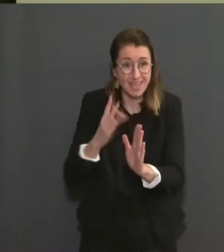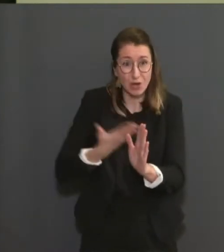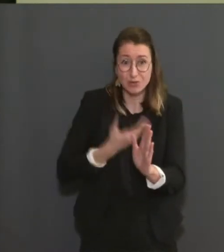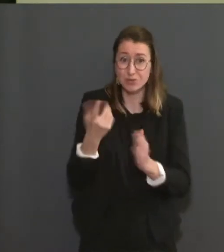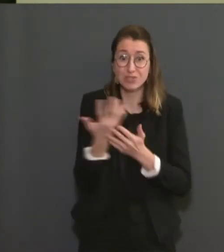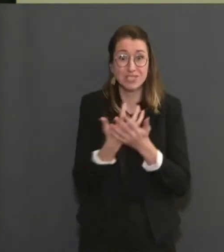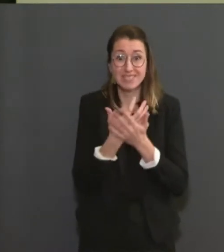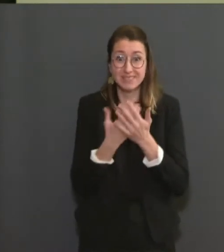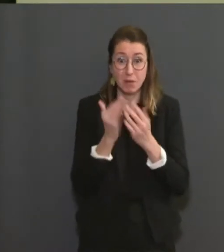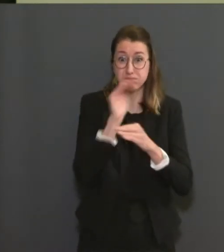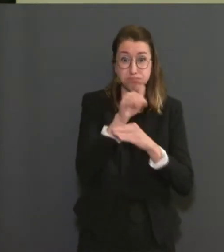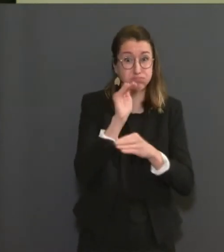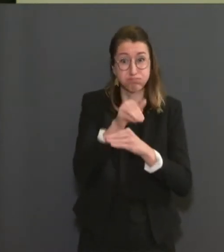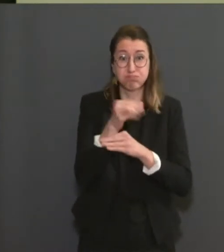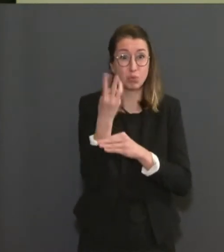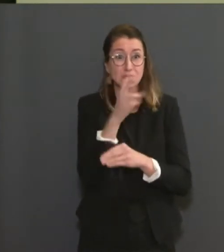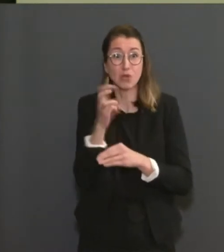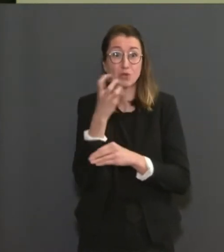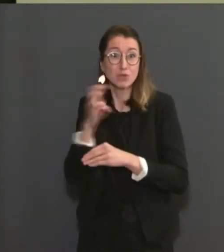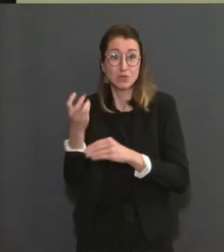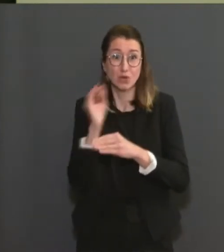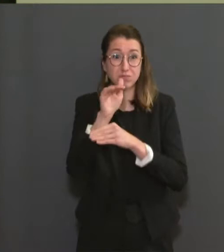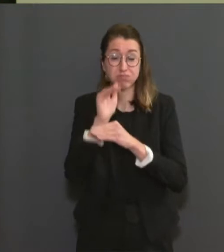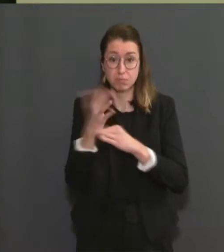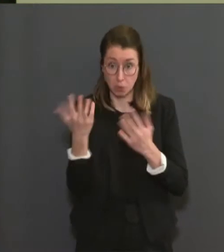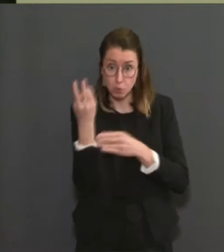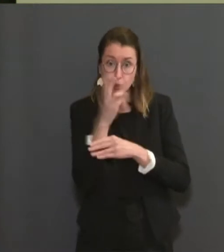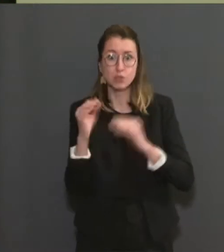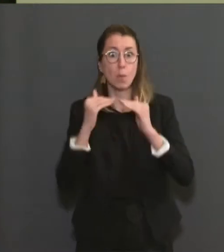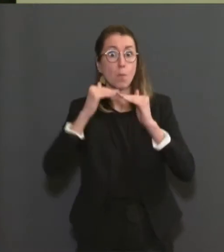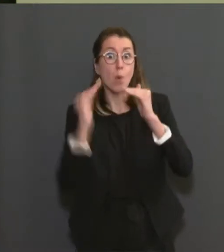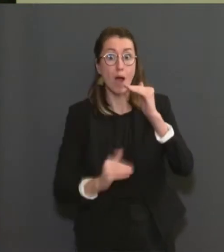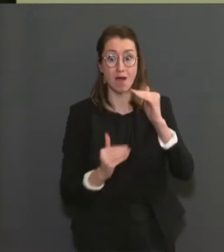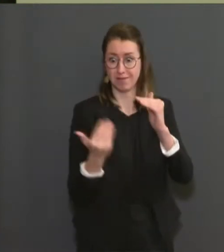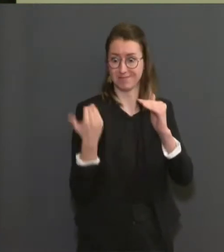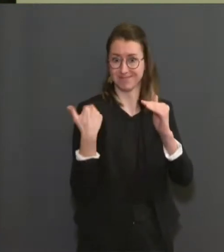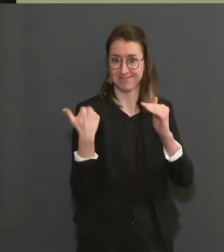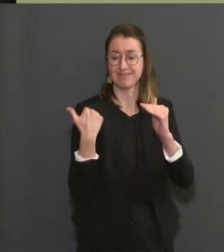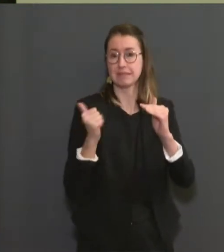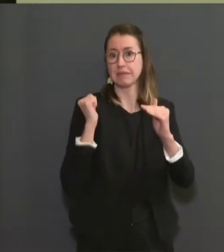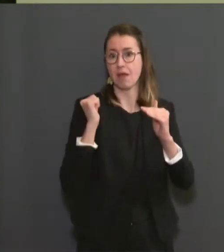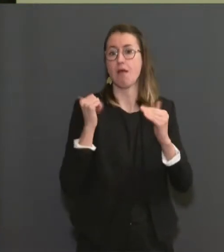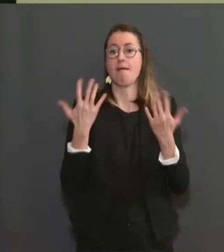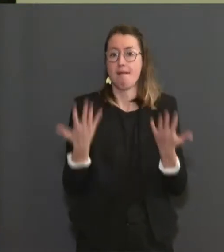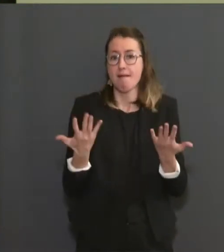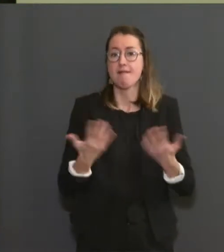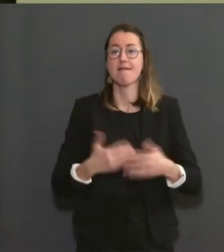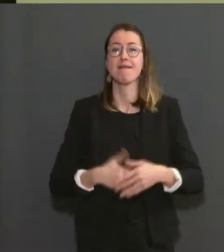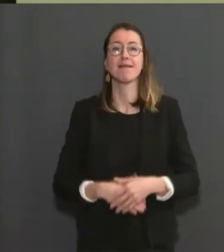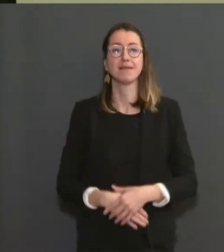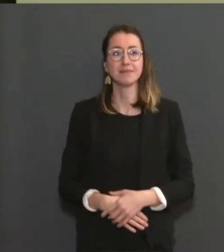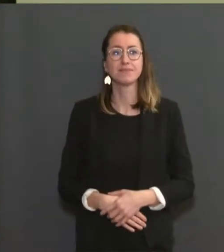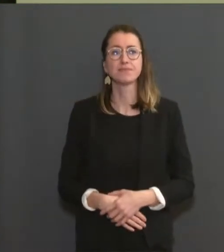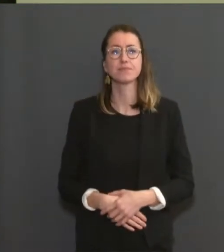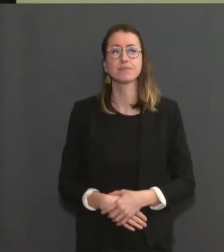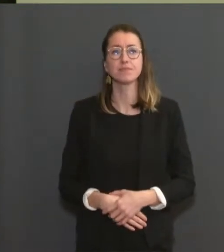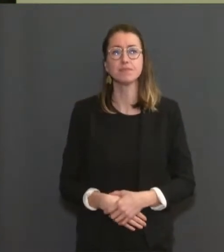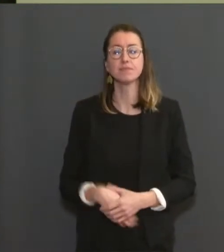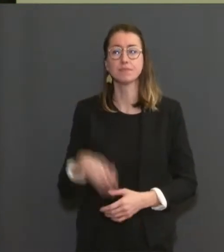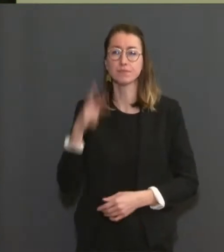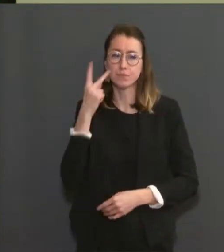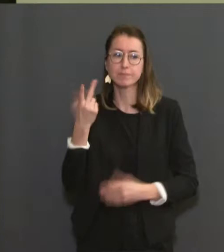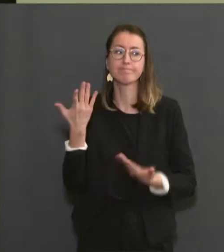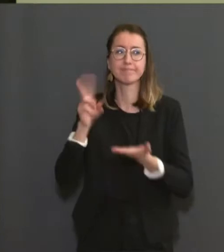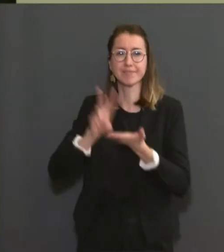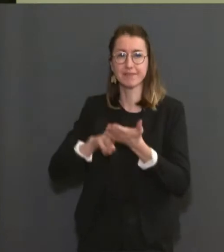rencontré. Alors vous le voyez, la courbe des hospitalisations est un peu plus lente à diminuer que celle